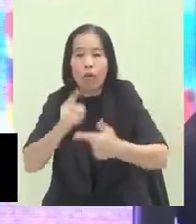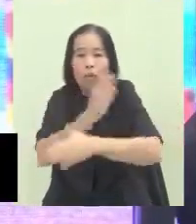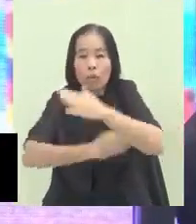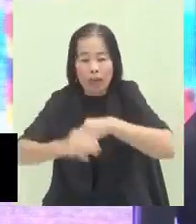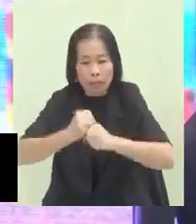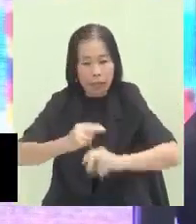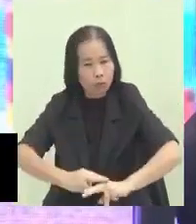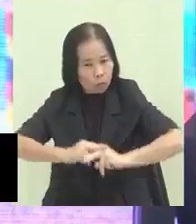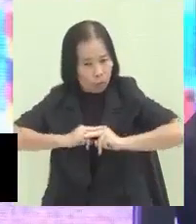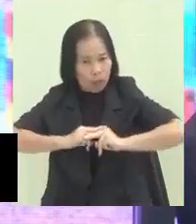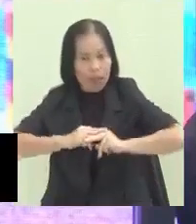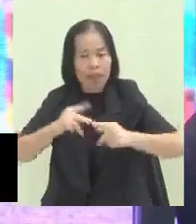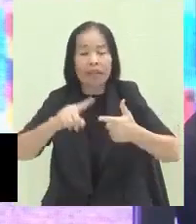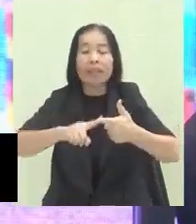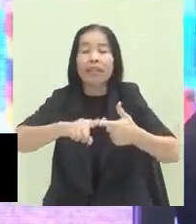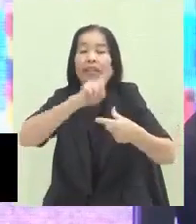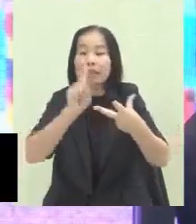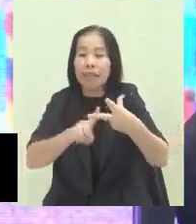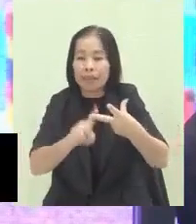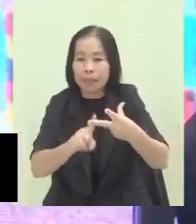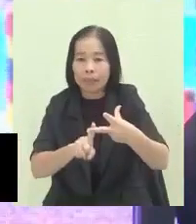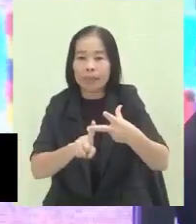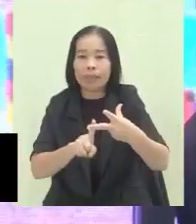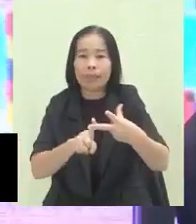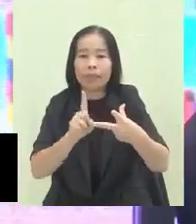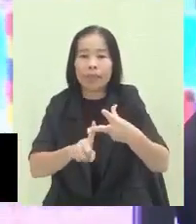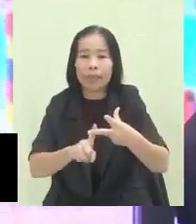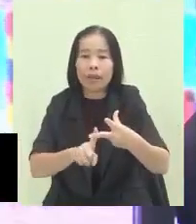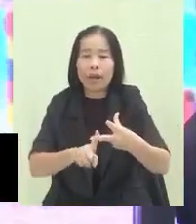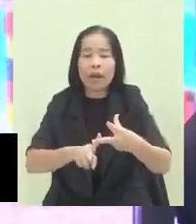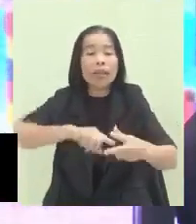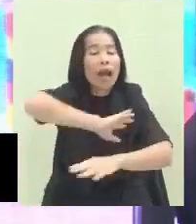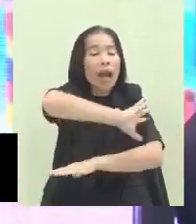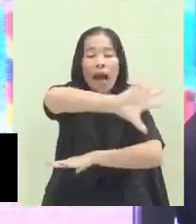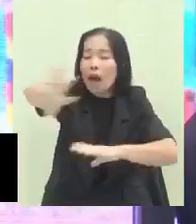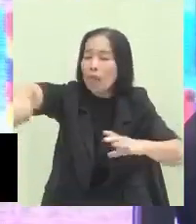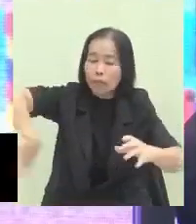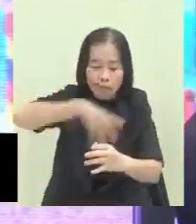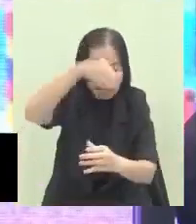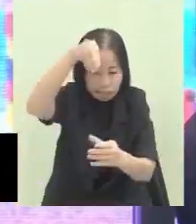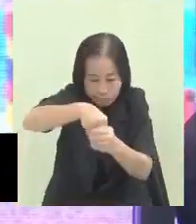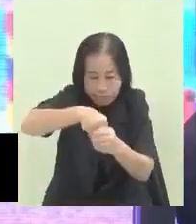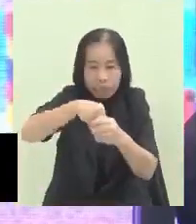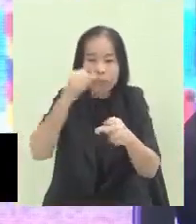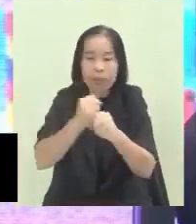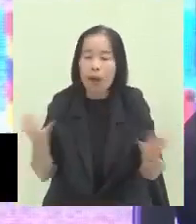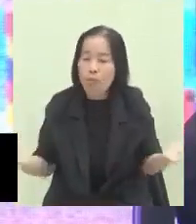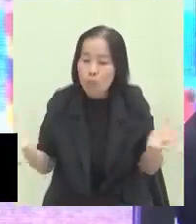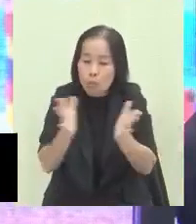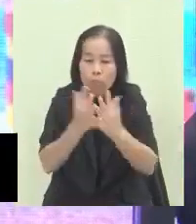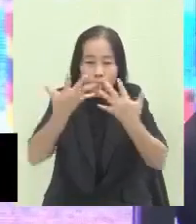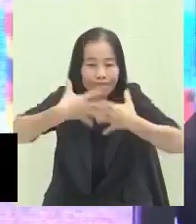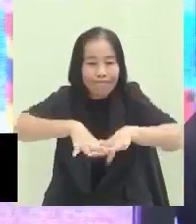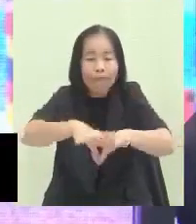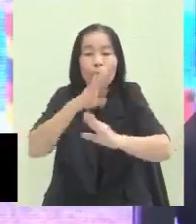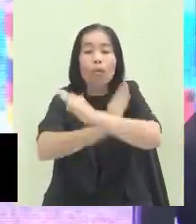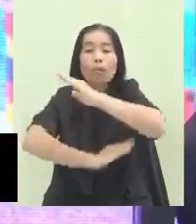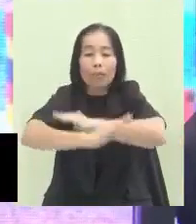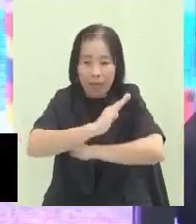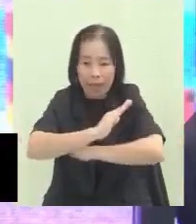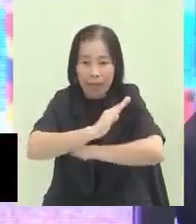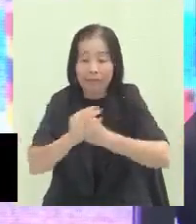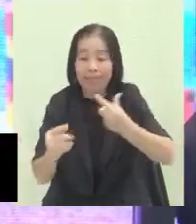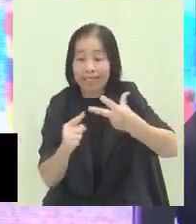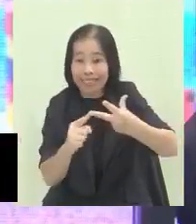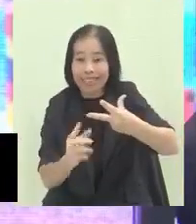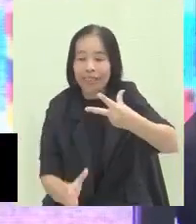ำด้วยตนเองและ 3. ทุกฝ่ายทำร่วมกับคนพิการทั้งนี้กระผมขอเสริม